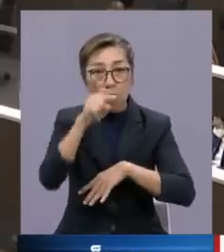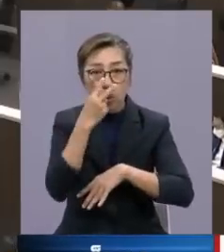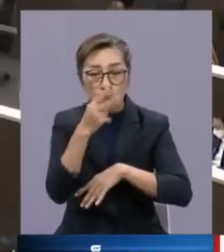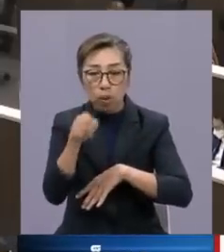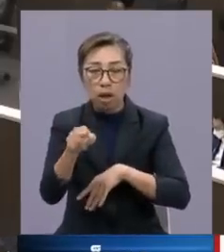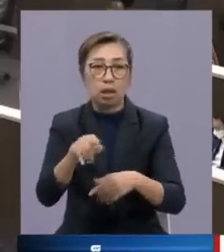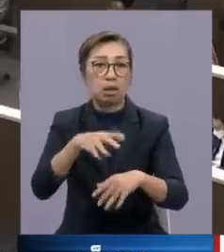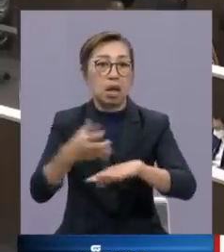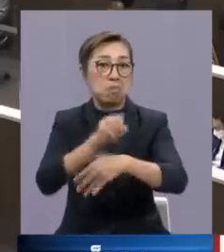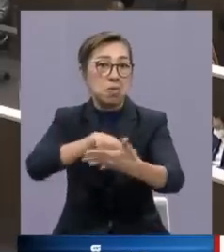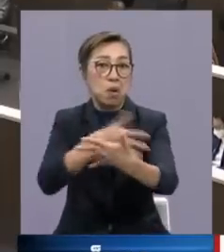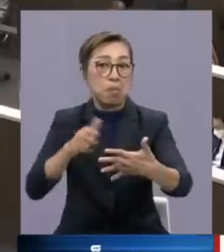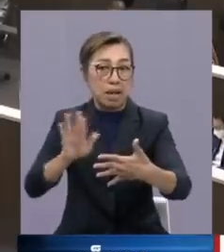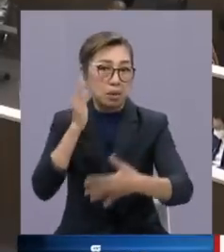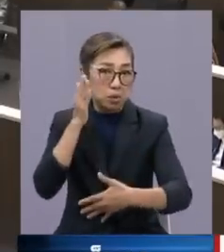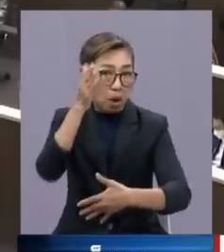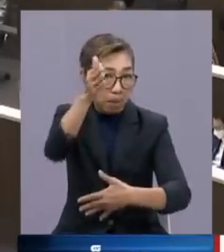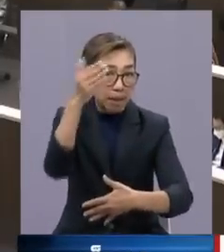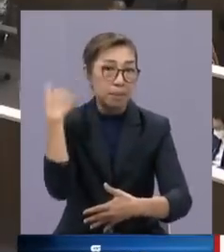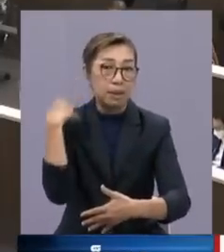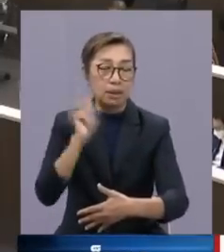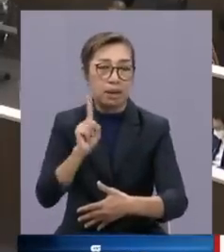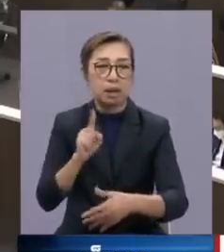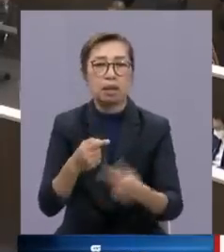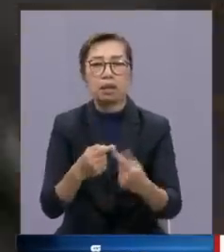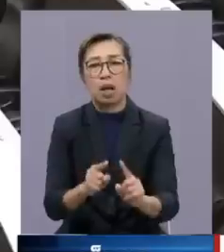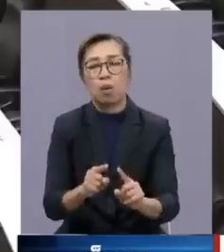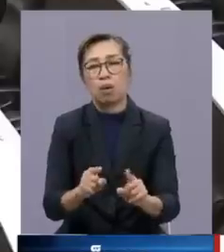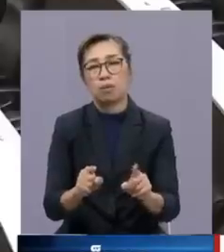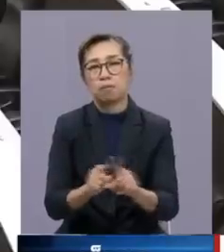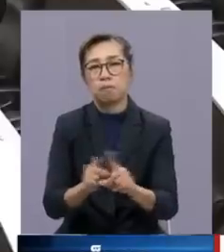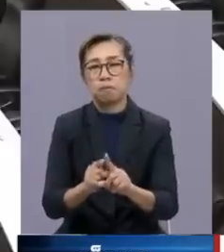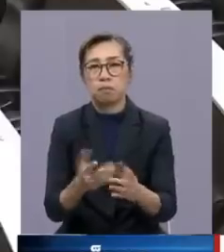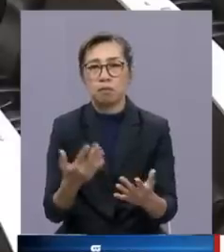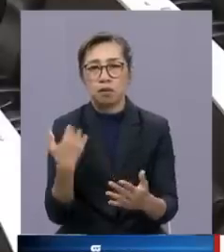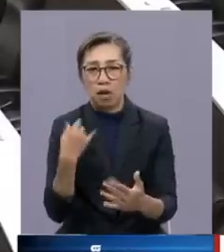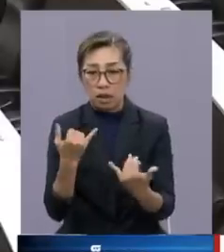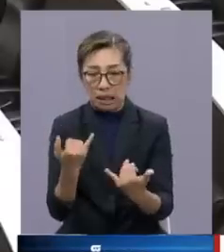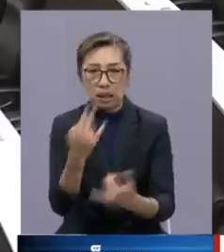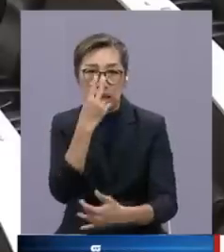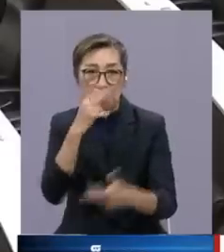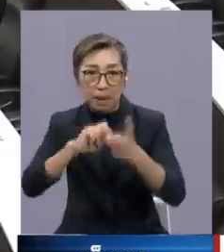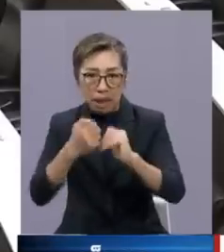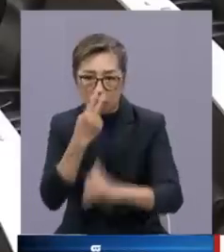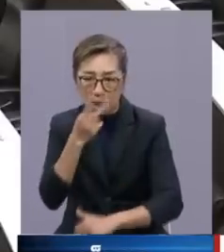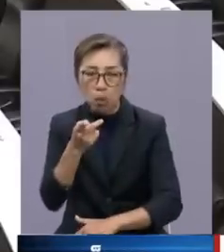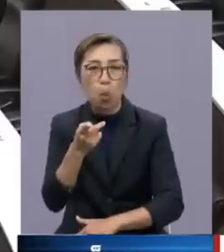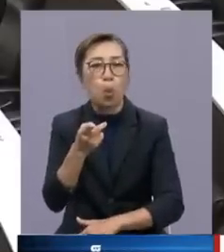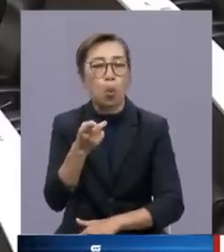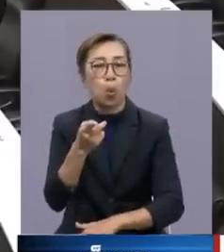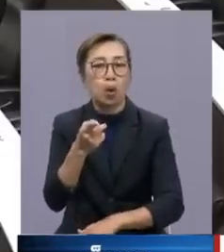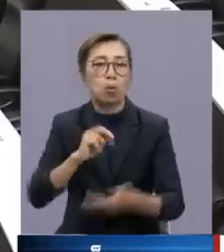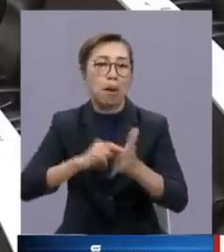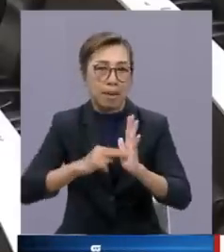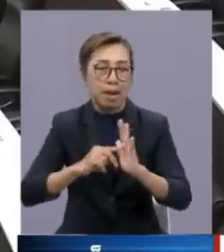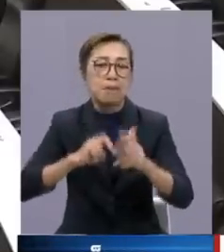างกลเกมทางการเมืองที่กำลังจะเกิดขึ้นเบื้องหน้านะครับแต่ด้วยสัญญาณที่มันเกิดขึ้นณเวลานี้บอกได้เลยว่าเกมมันเพิ่งเ